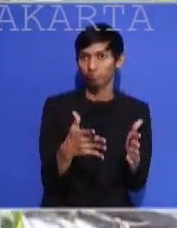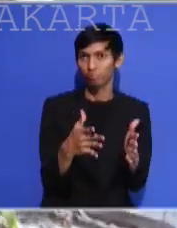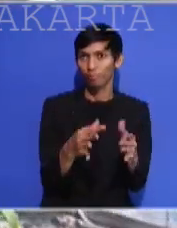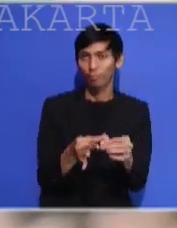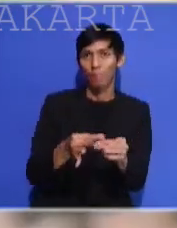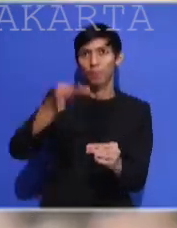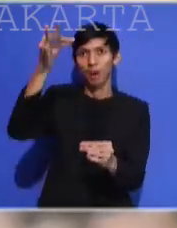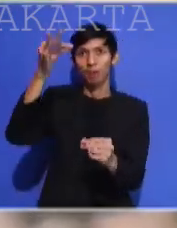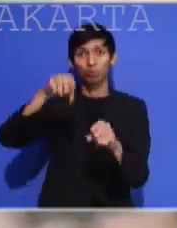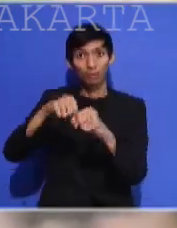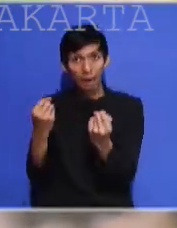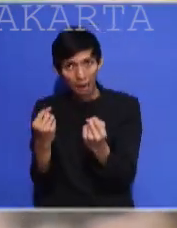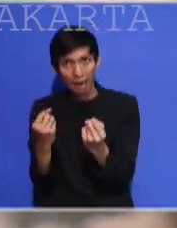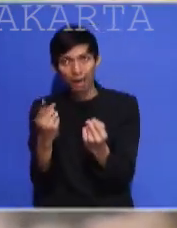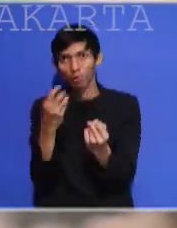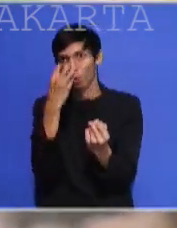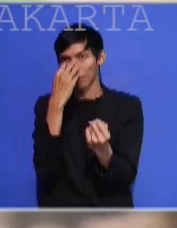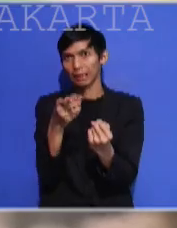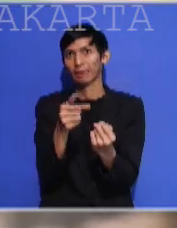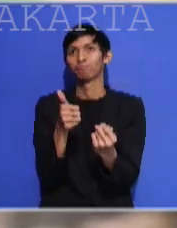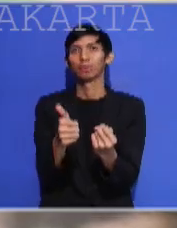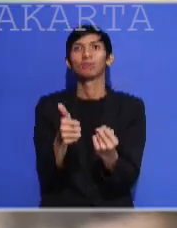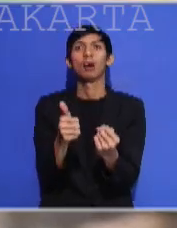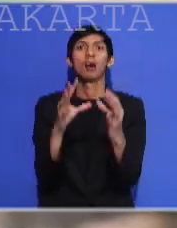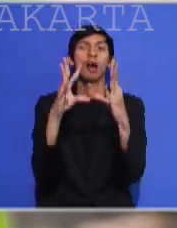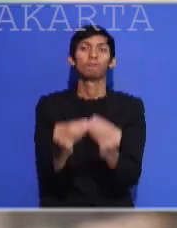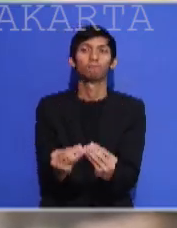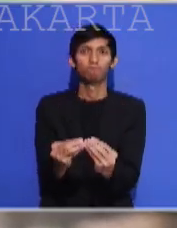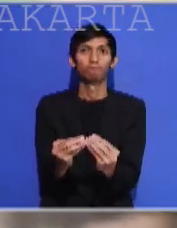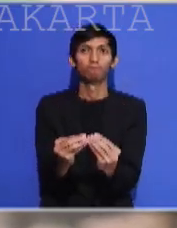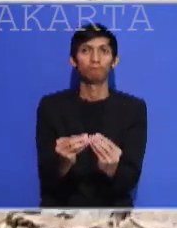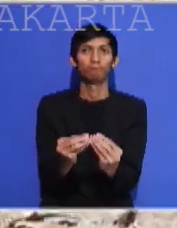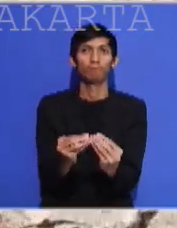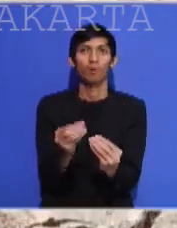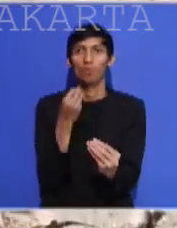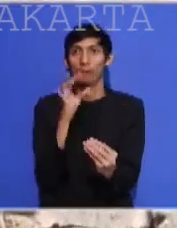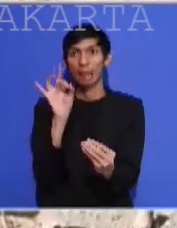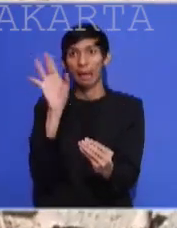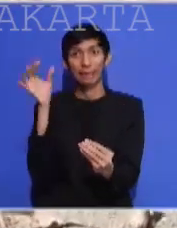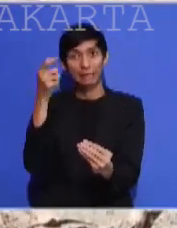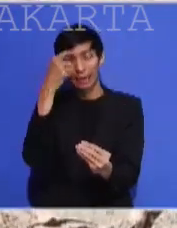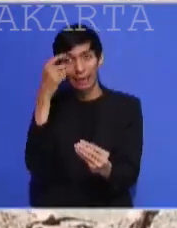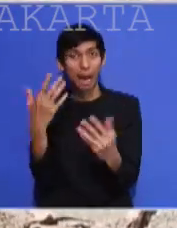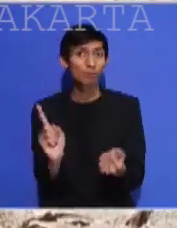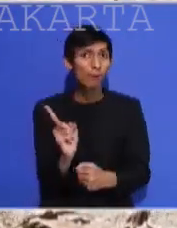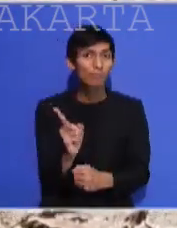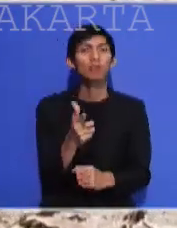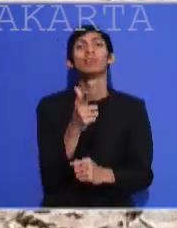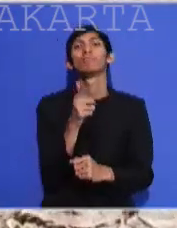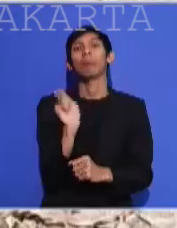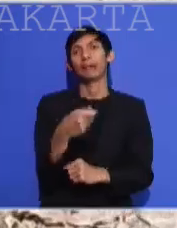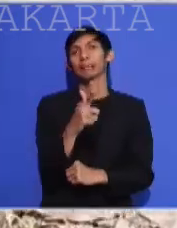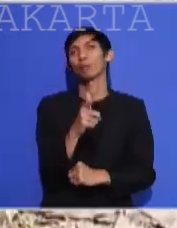damel taneman tomat pecah. Kangge trenggalani maneka werni sesakit, salah setunggaling cara inggih nyemprot mawi